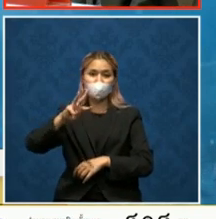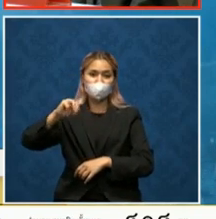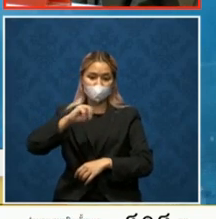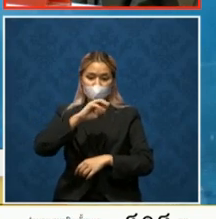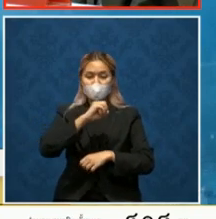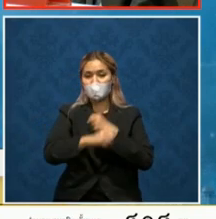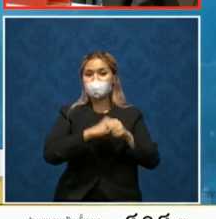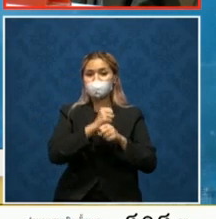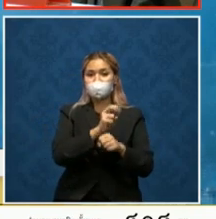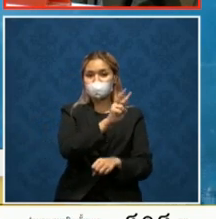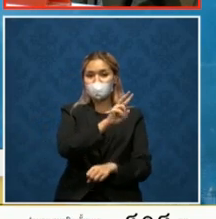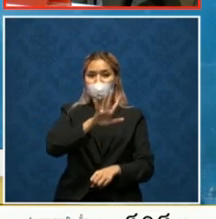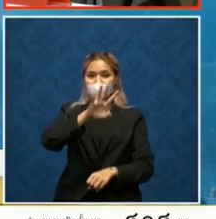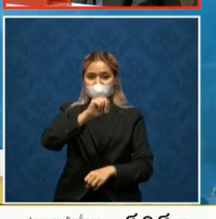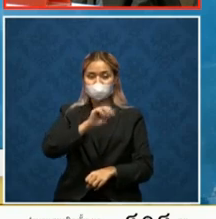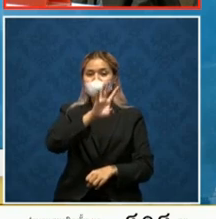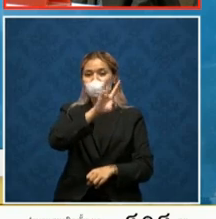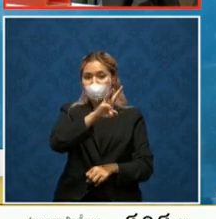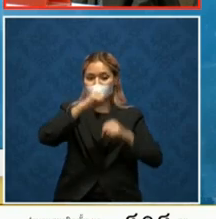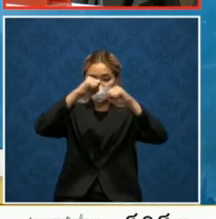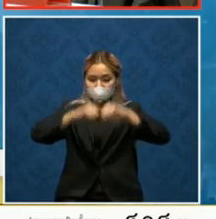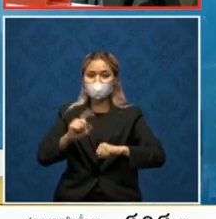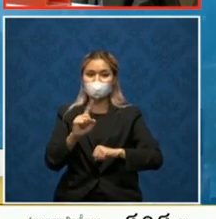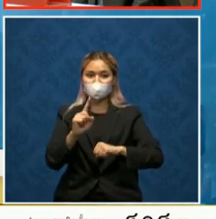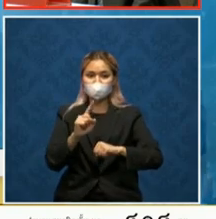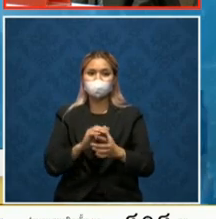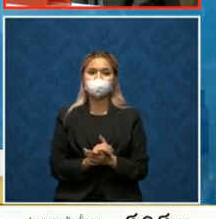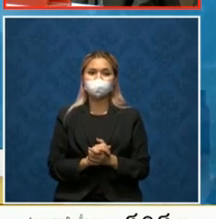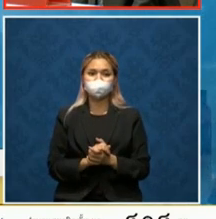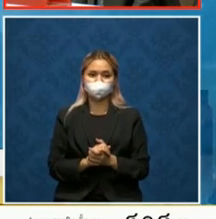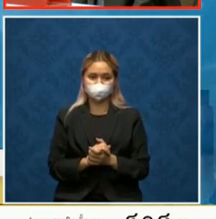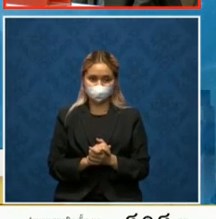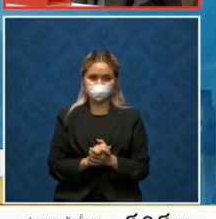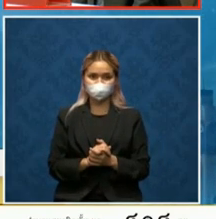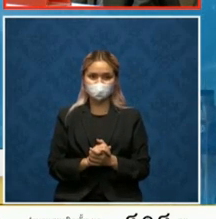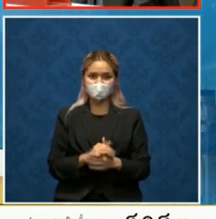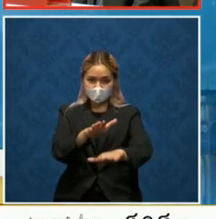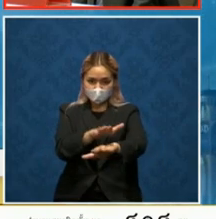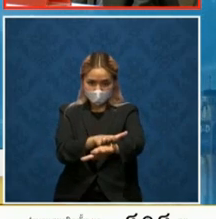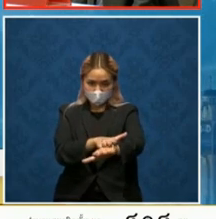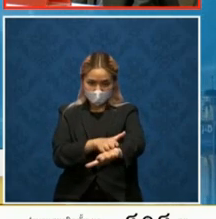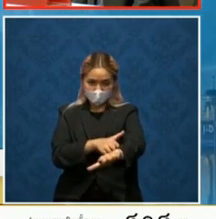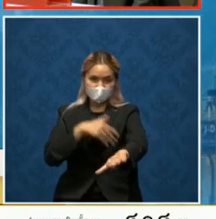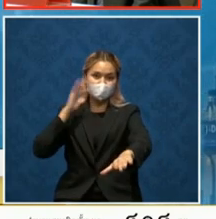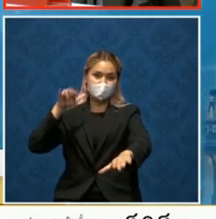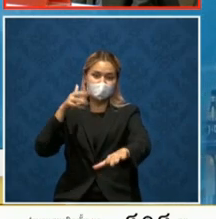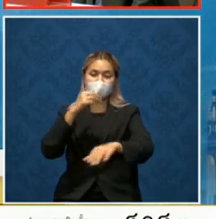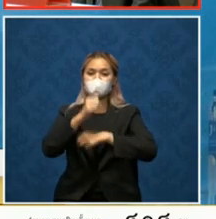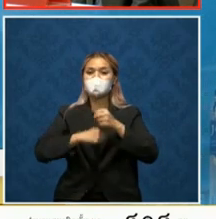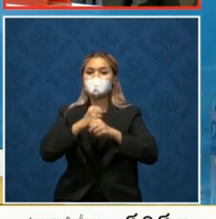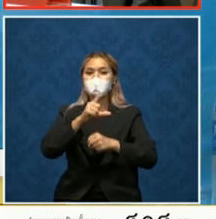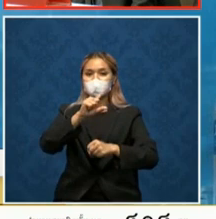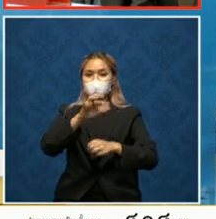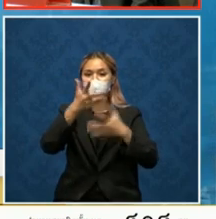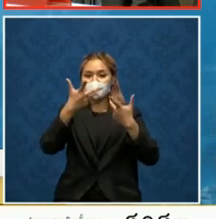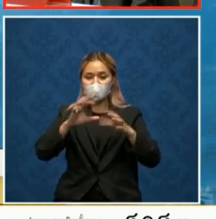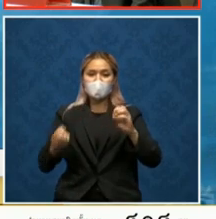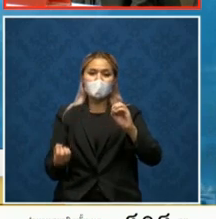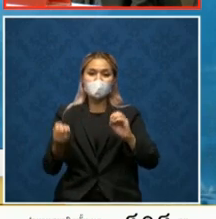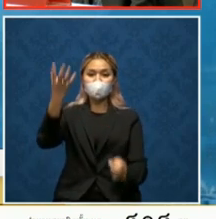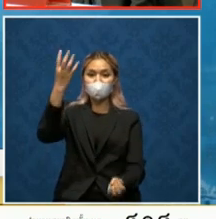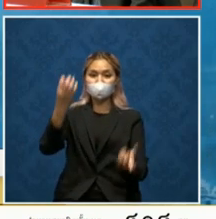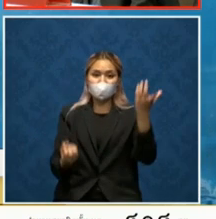ปี 2546วันนี้20ปีแล้วครับการจัดการพื้นที่ป่าหมด